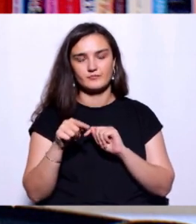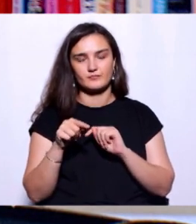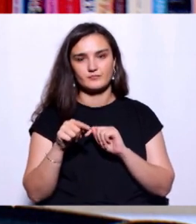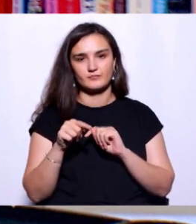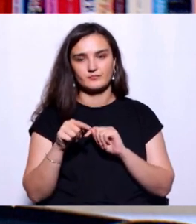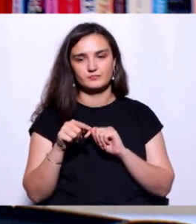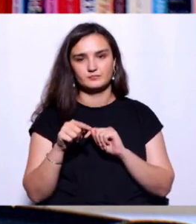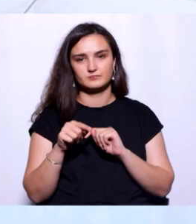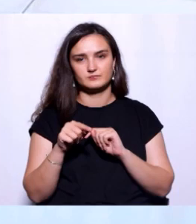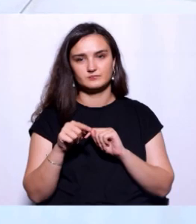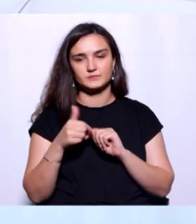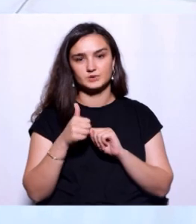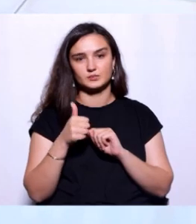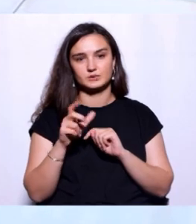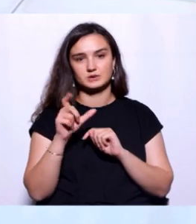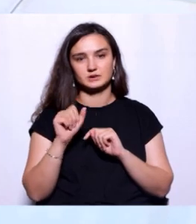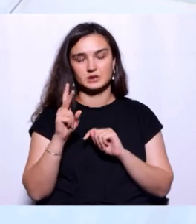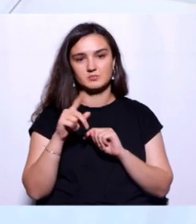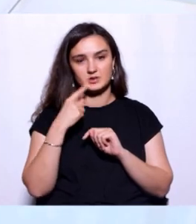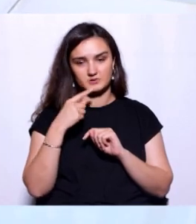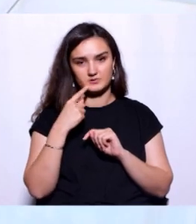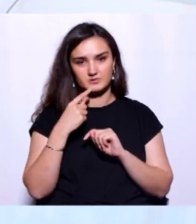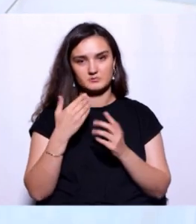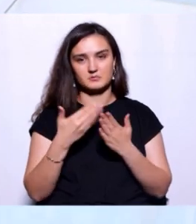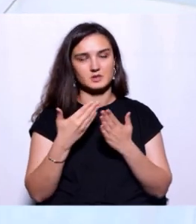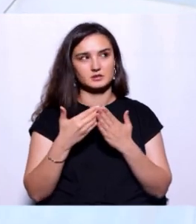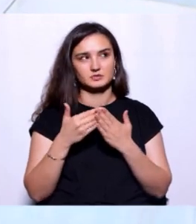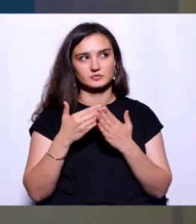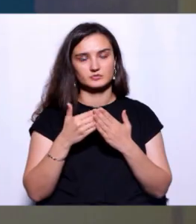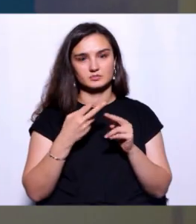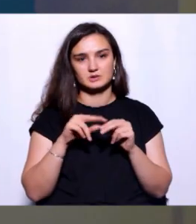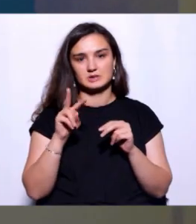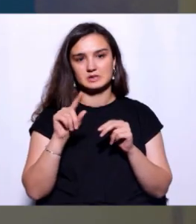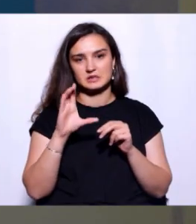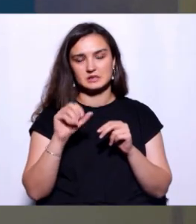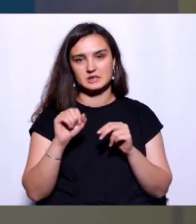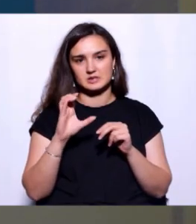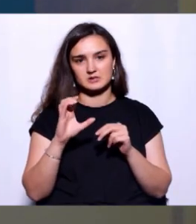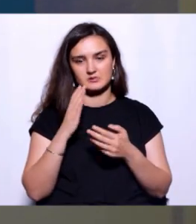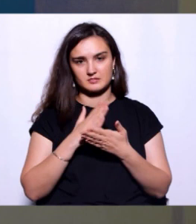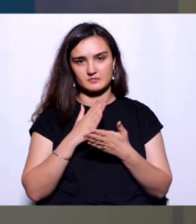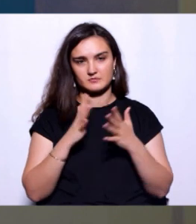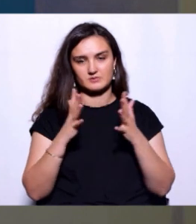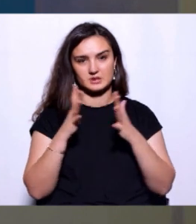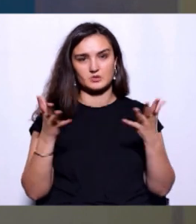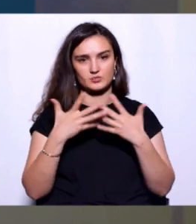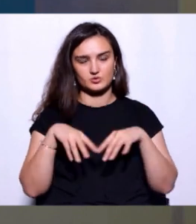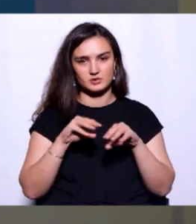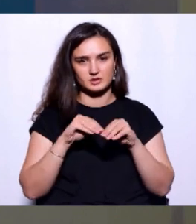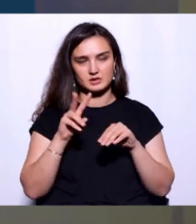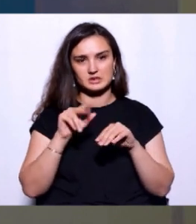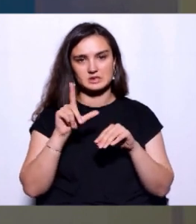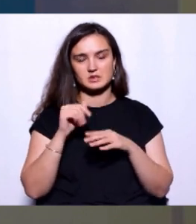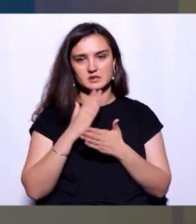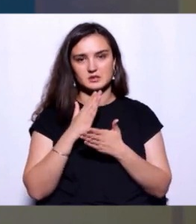pronoun. Როგორც Zach მაგვითხრა, მაგალითში, Lisa has a big family.